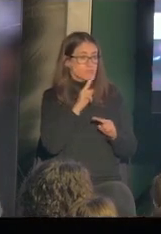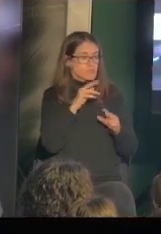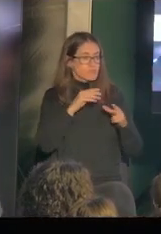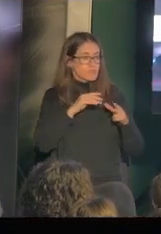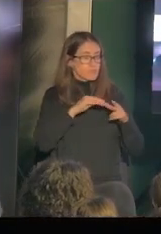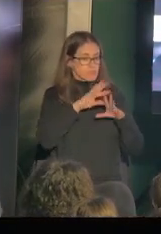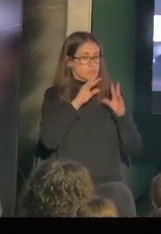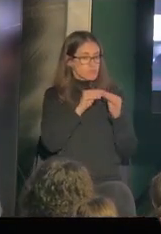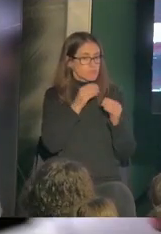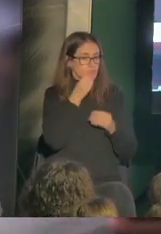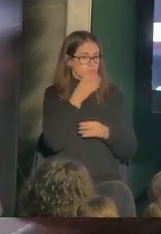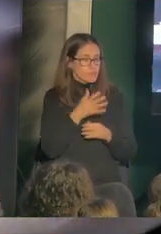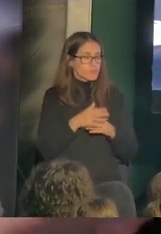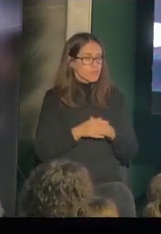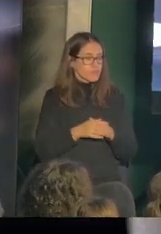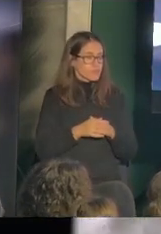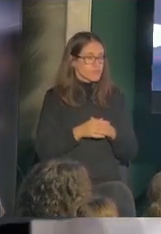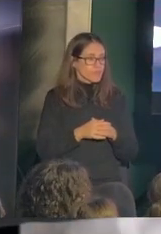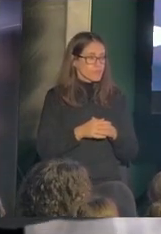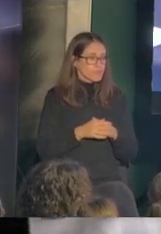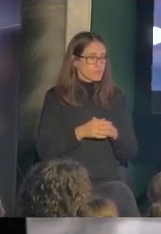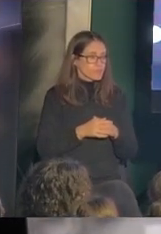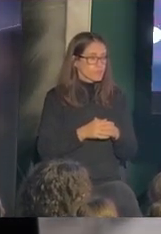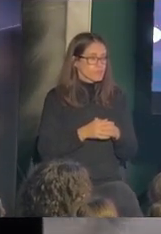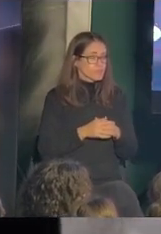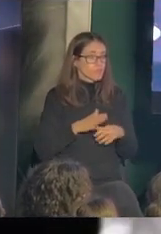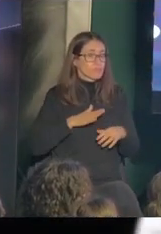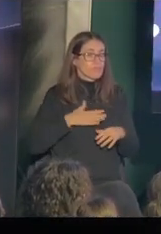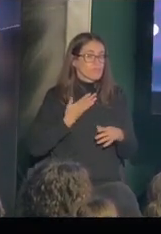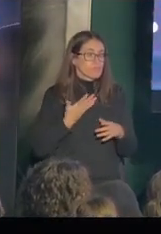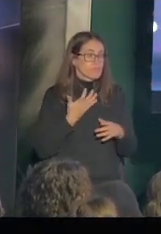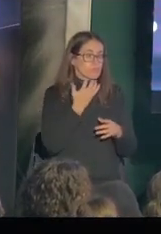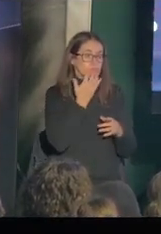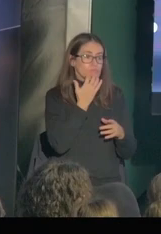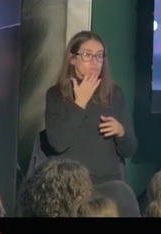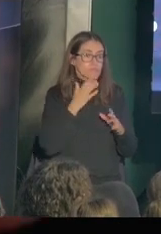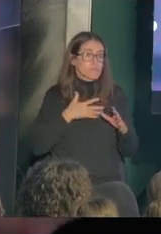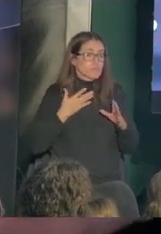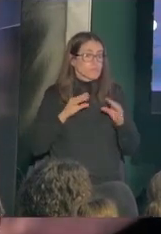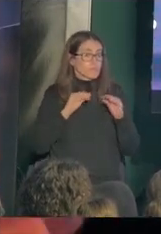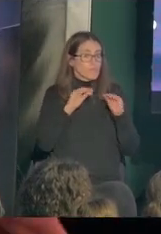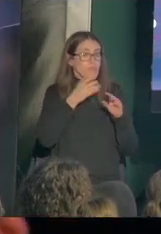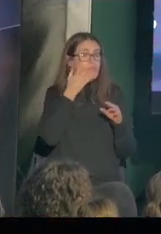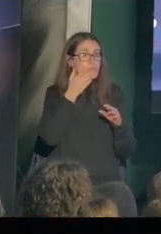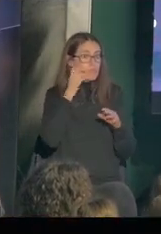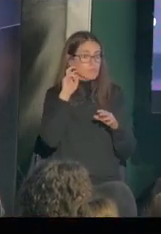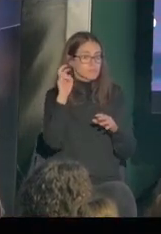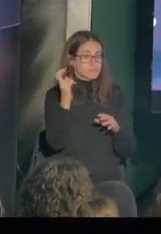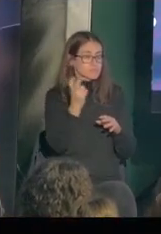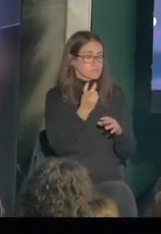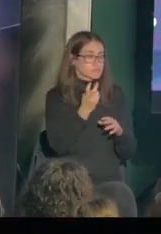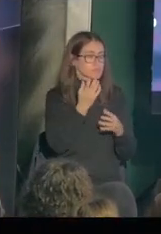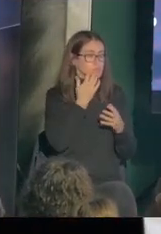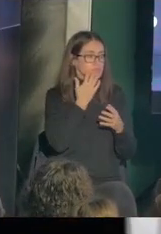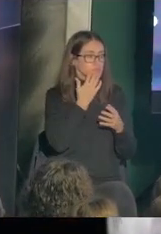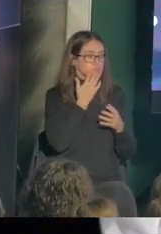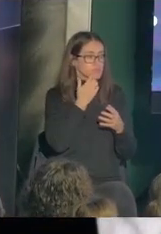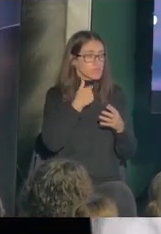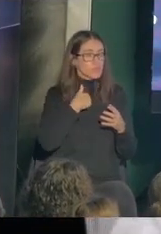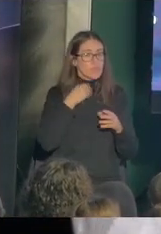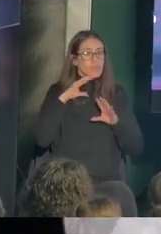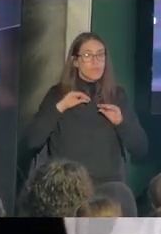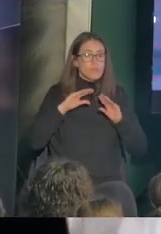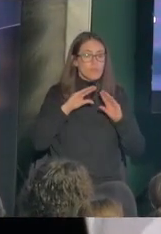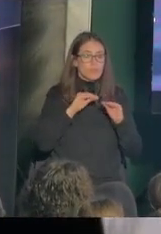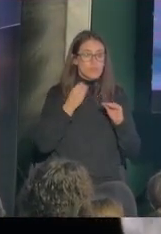superbé. Després, aquesta mousse la podríem fer doncs, amb diferents fruites. Vale? Vull dir, aquí podríem combinar. Jo l'he fet de gerds,